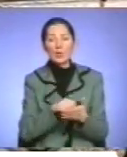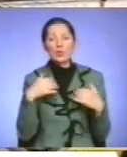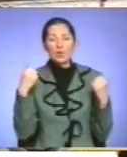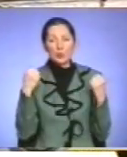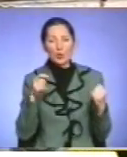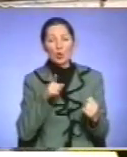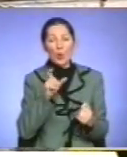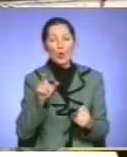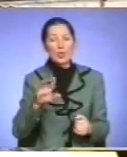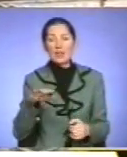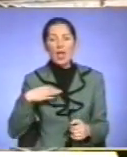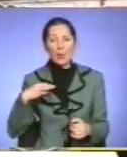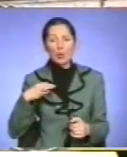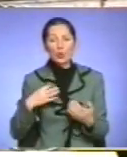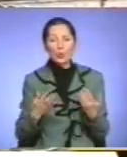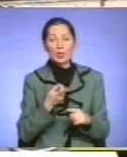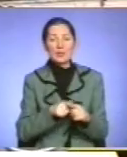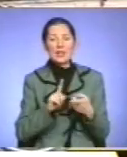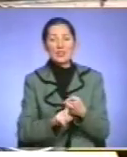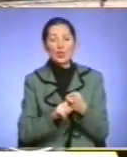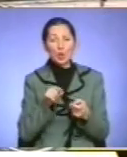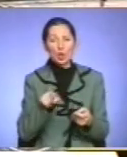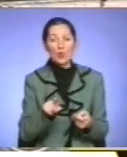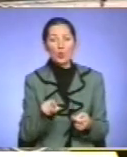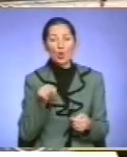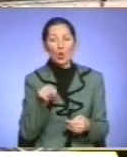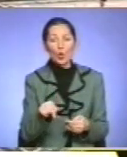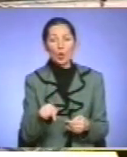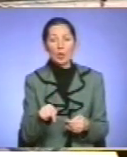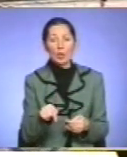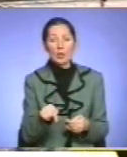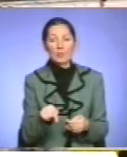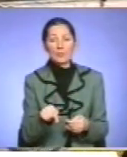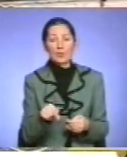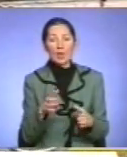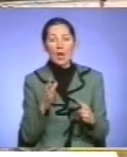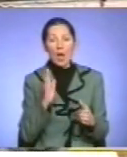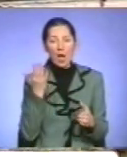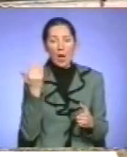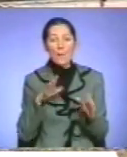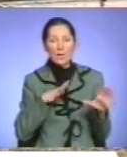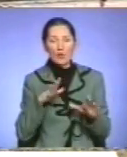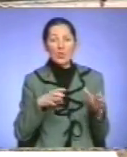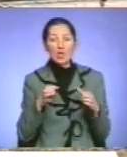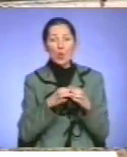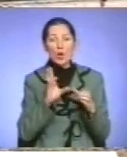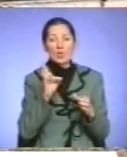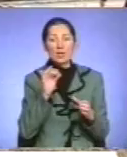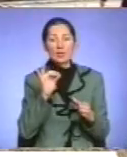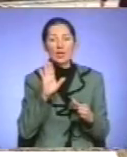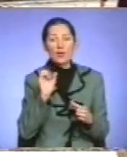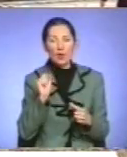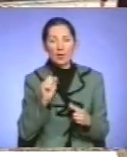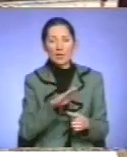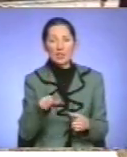люди небайдужі. Можливо, це зв'язано ще з тим, що тут свій час базувалась команда «Нива», і так же діти дивились,